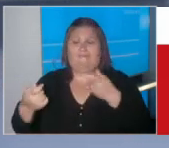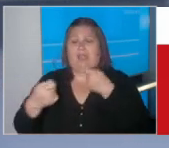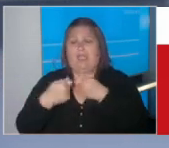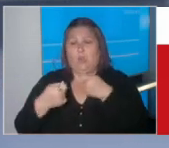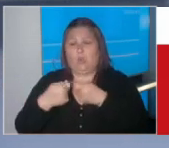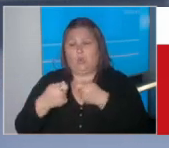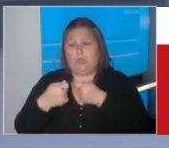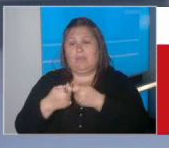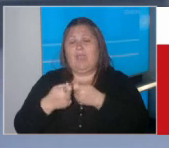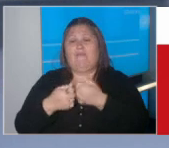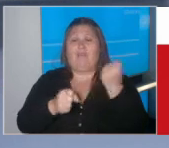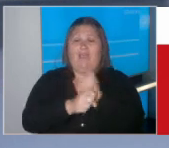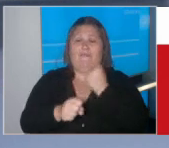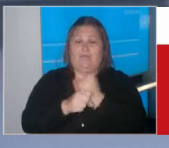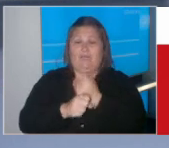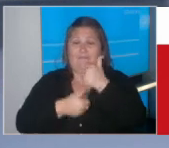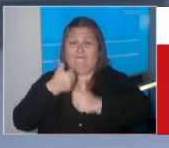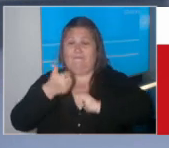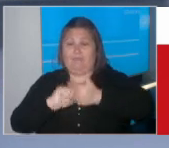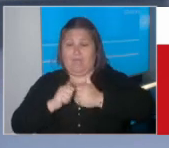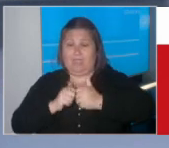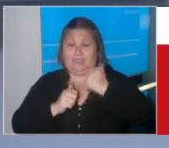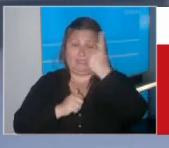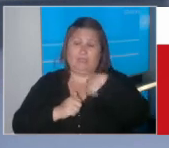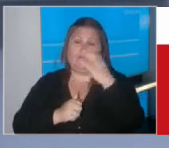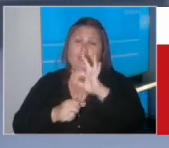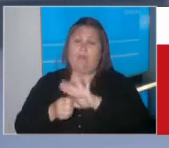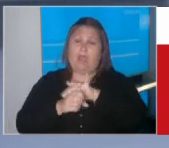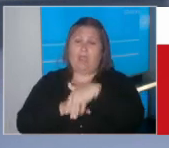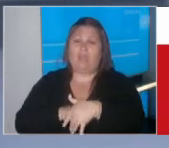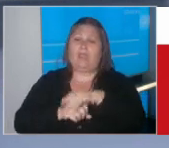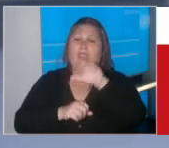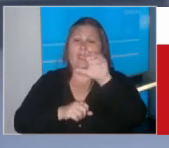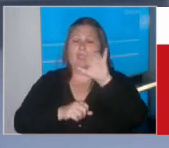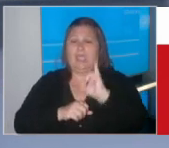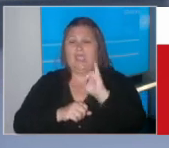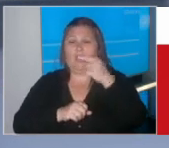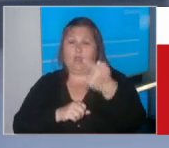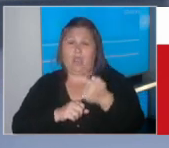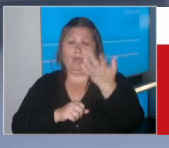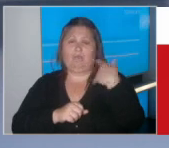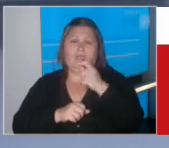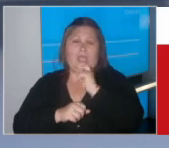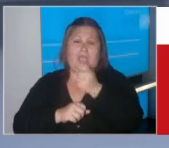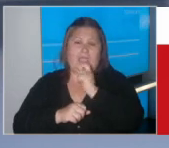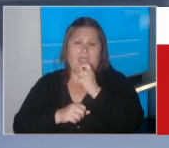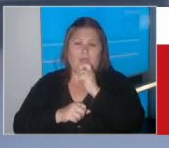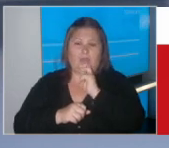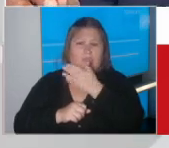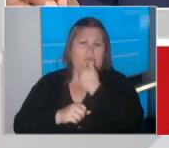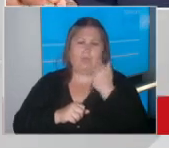יושבי הראש של העבודה ומרץ עשויה להשפיע על המהלך. הנה יאיר גולן בראיון היום ליובל קרני כאן בפרלמנט